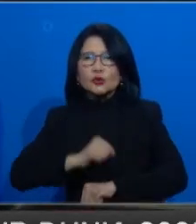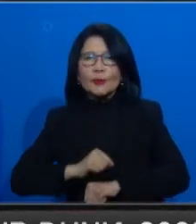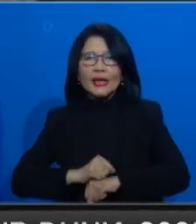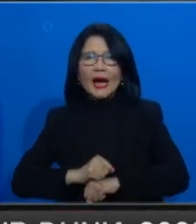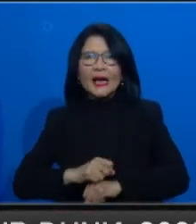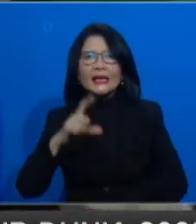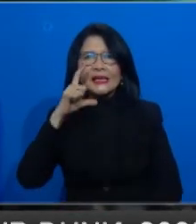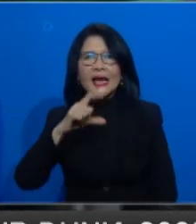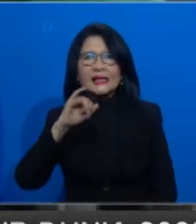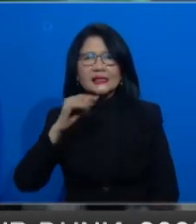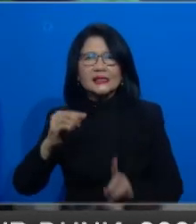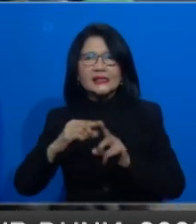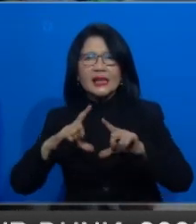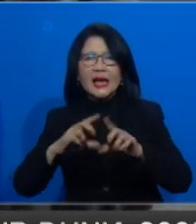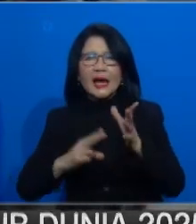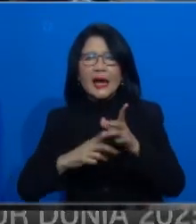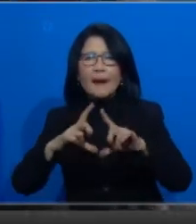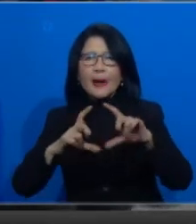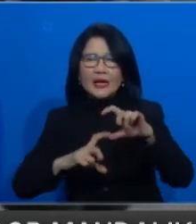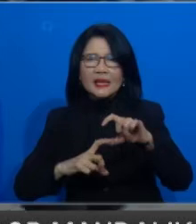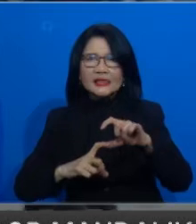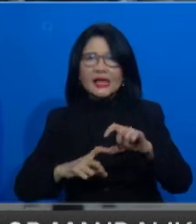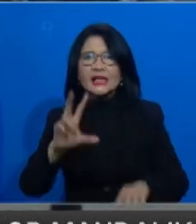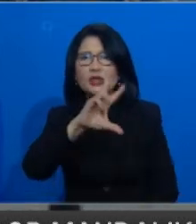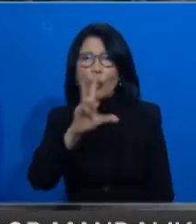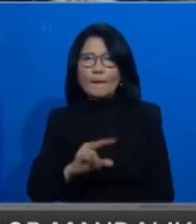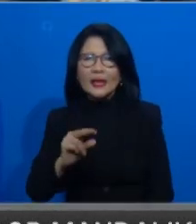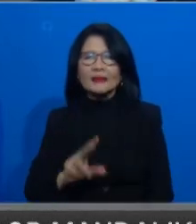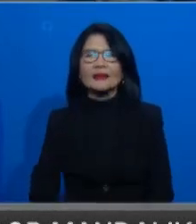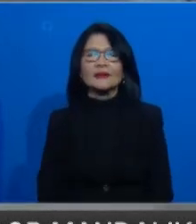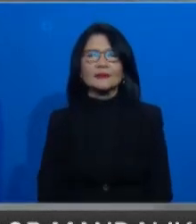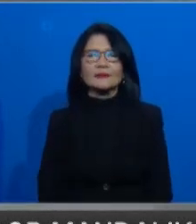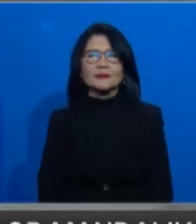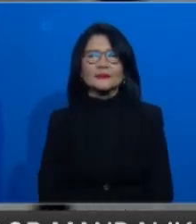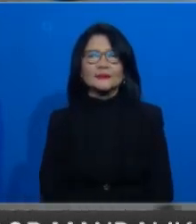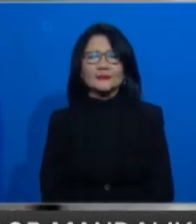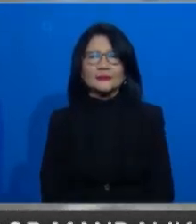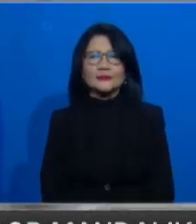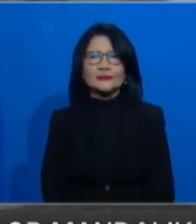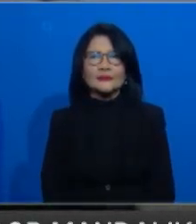Cipanas di Cianjur, Jawa Barat. Kiki Aryadi, Kavijati, Bandung, Jawa Barat.